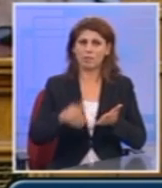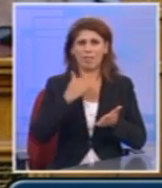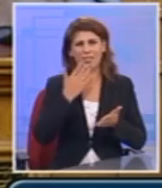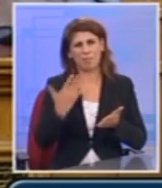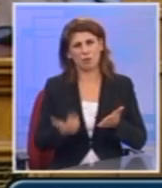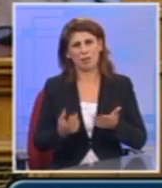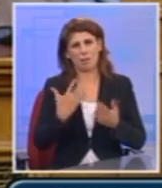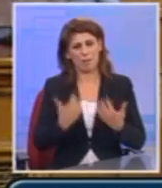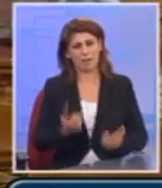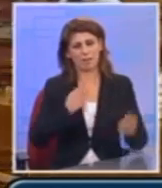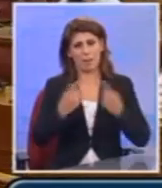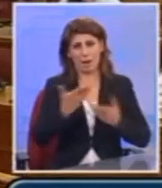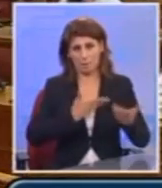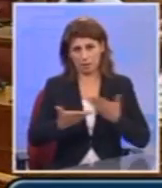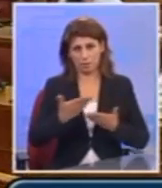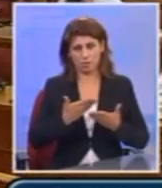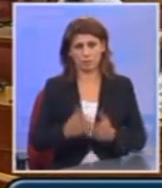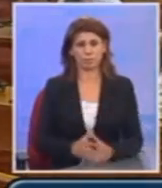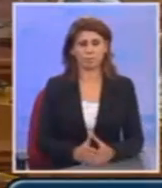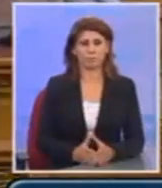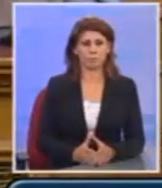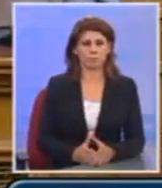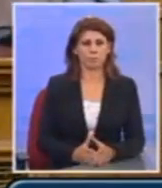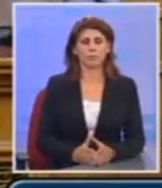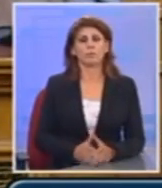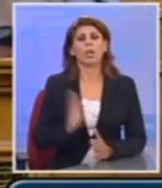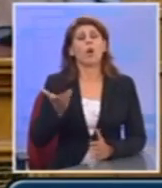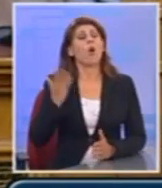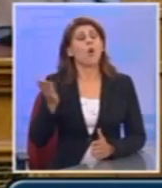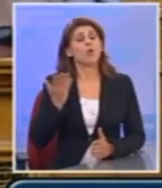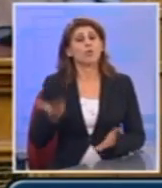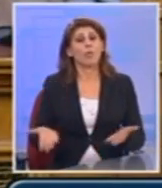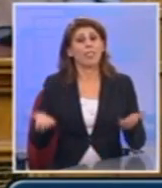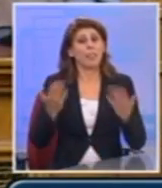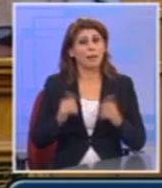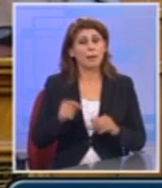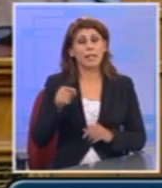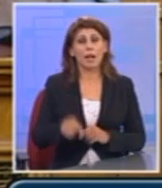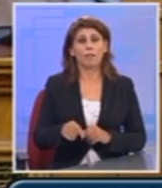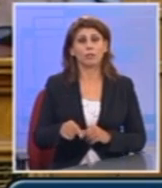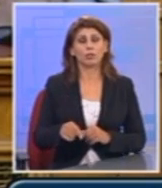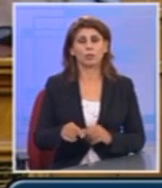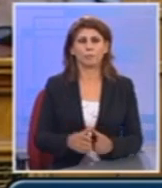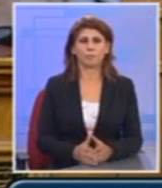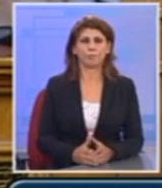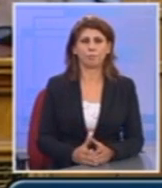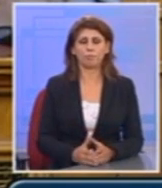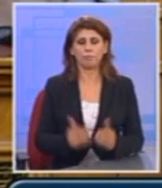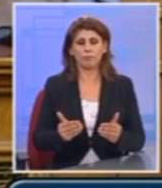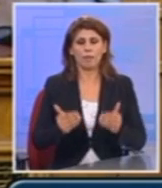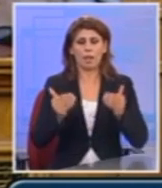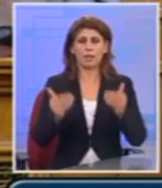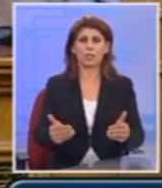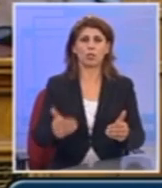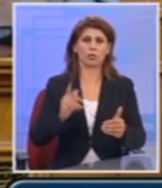υπάρξει διαπραγμάτευση όσο δεν υπάρχει αυτό το μορατόριουμ η αναστολή